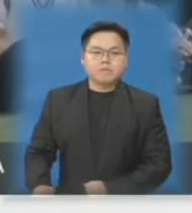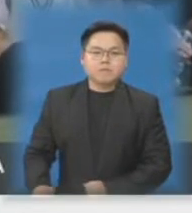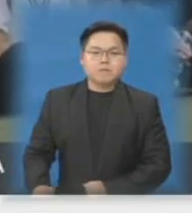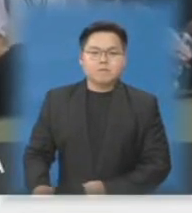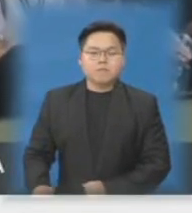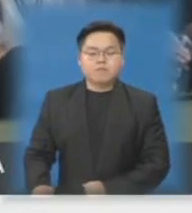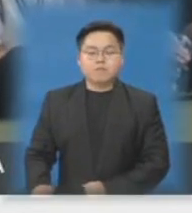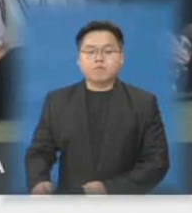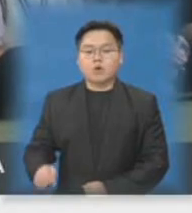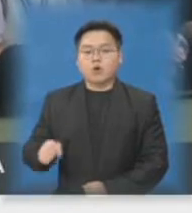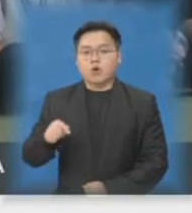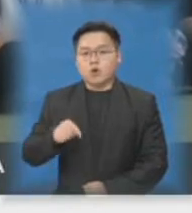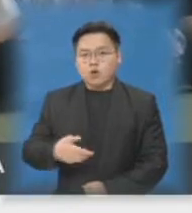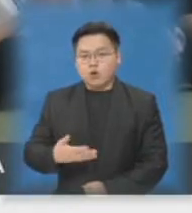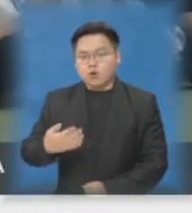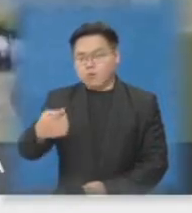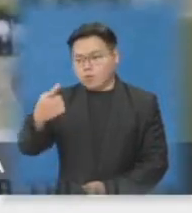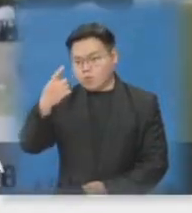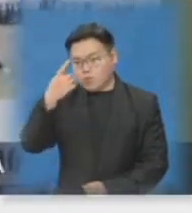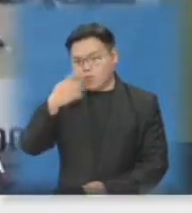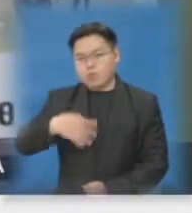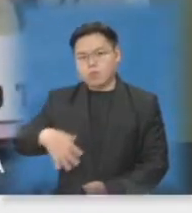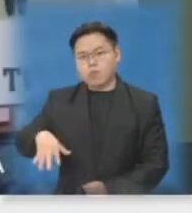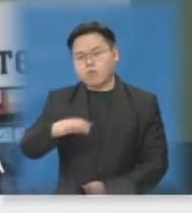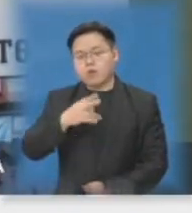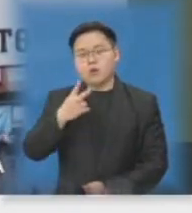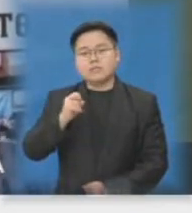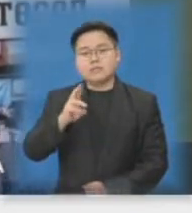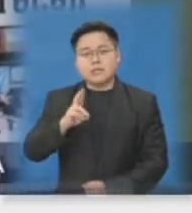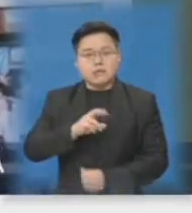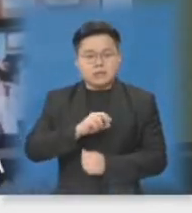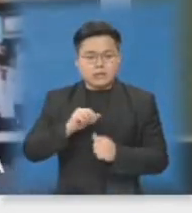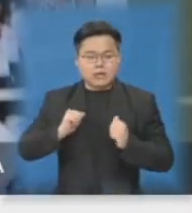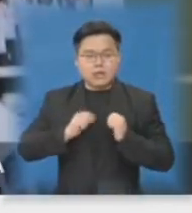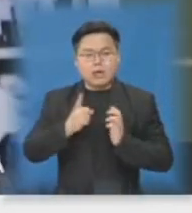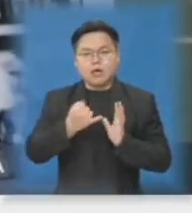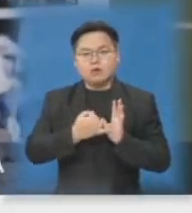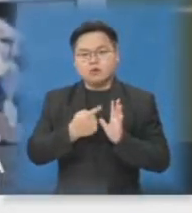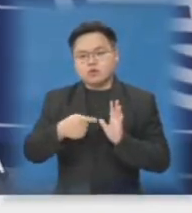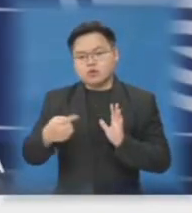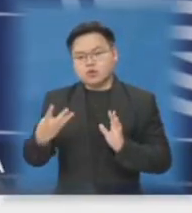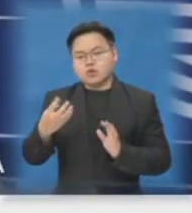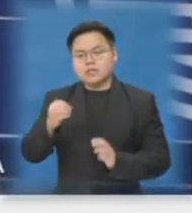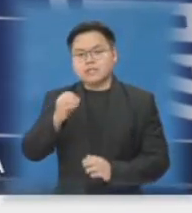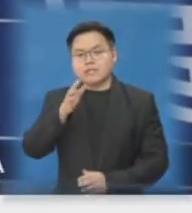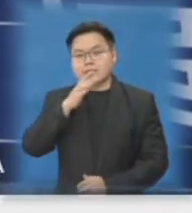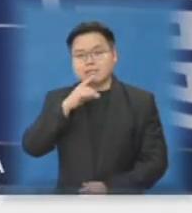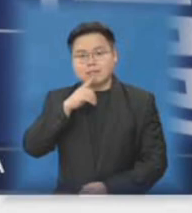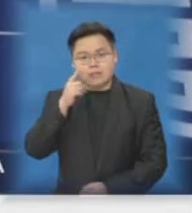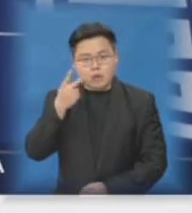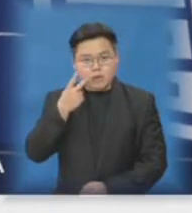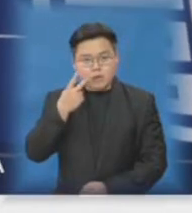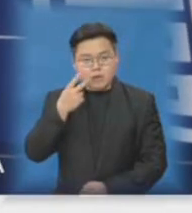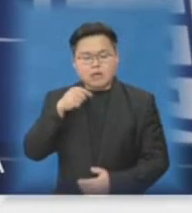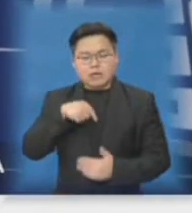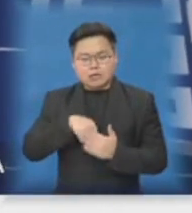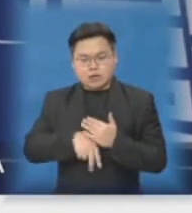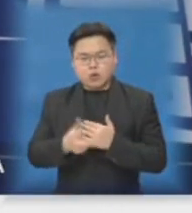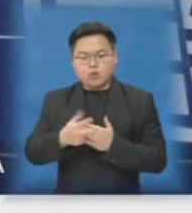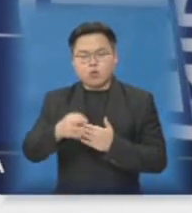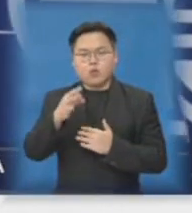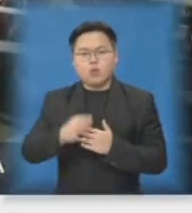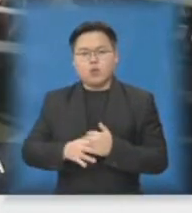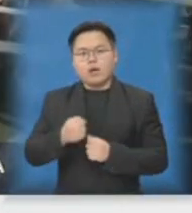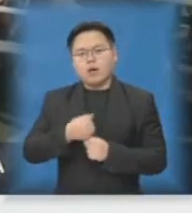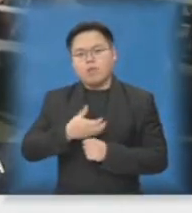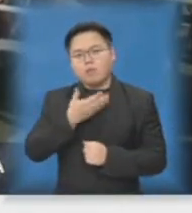Өнөөдрийн байдлаар Монгол улсын хүн амын 2 сая гаруй иргэд 16-аас 40 насныхан эзэлж байгаа юм а. За үүний 30 орчим хувийн тодорхой эрхэлсэн ажилгүй их